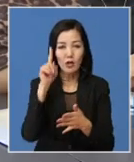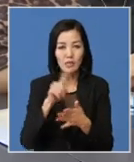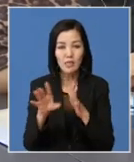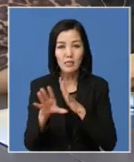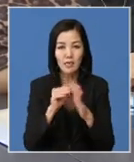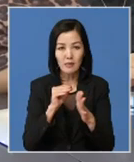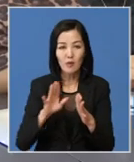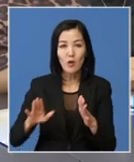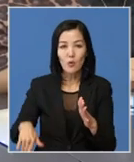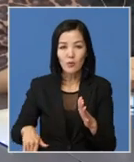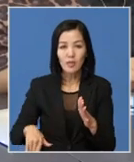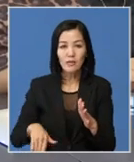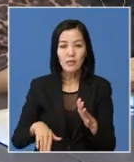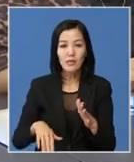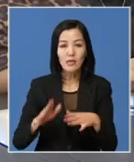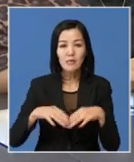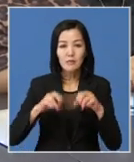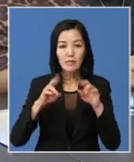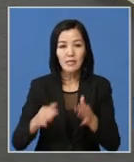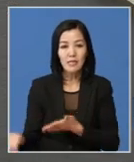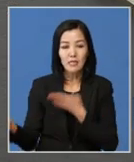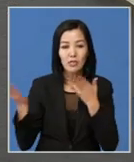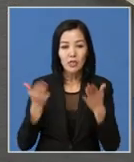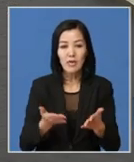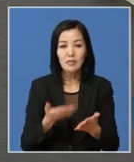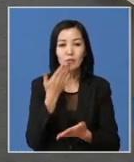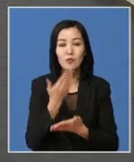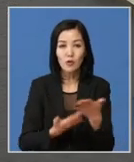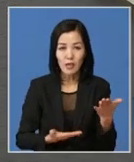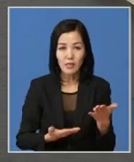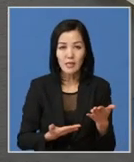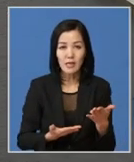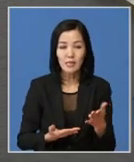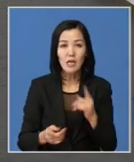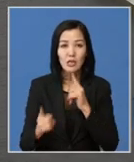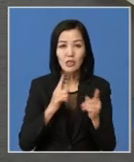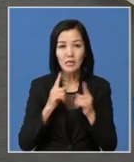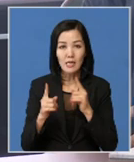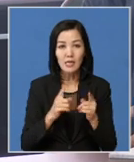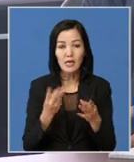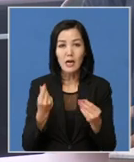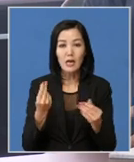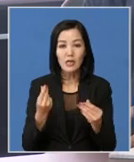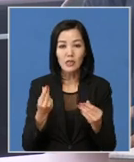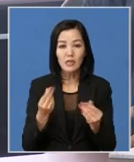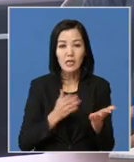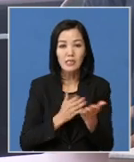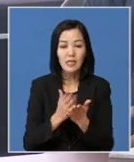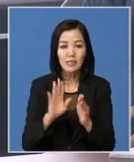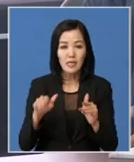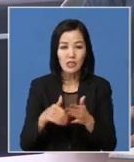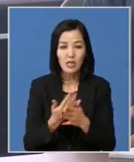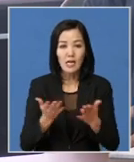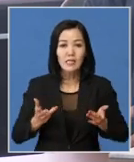алады. Сосын арнай мамандарды шақырып, олардың кеңестерін тыңдайды. Бұл жолы мәселен жиналғандар қаржы саласындағы жаңа талаптар бойынша